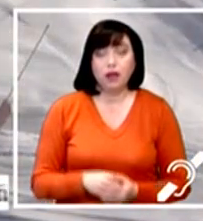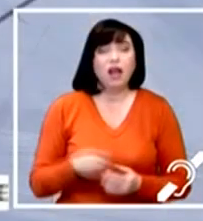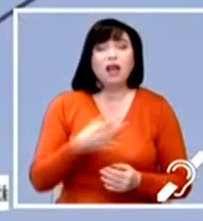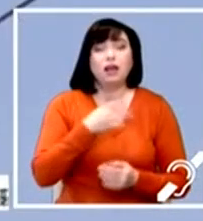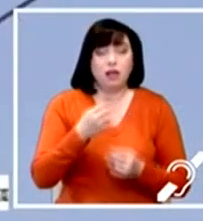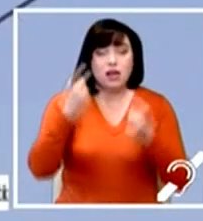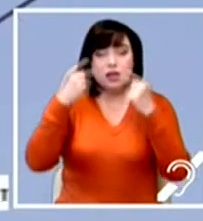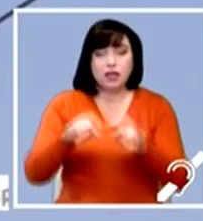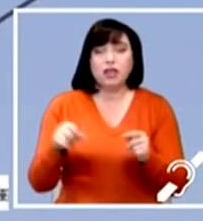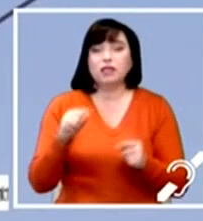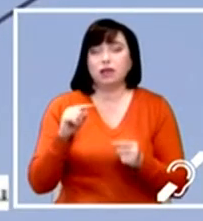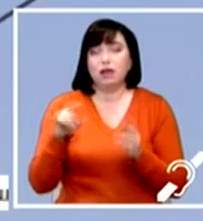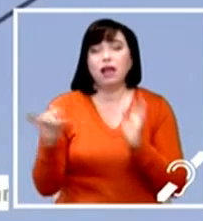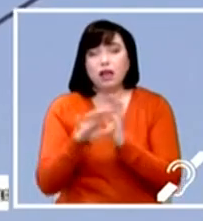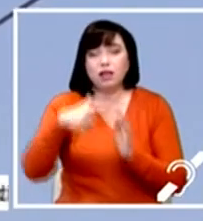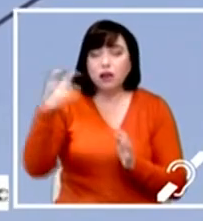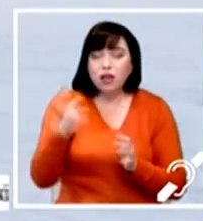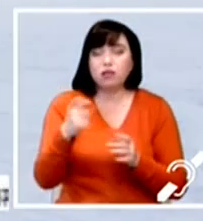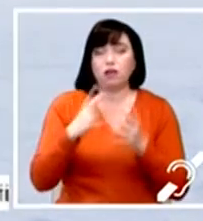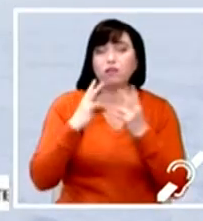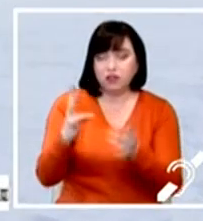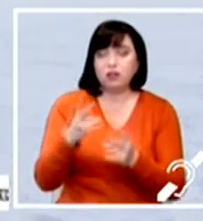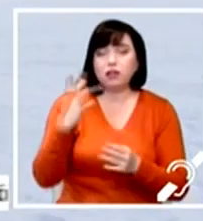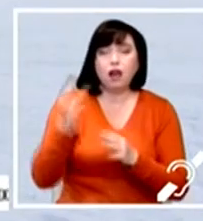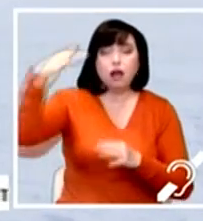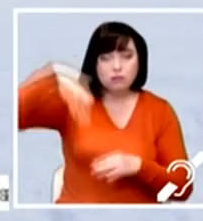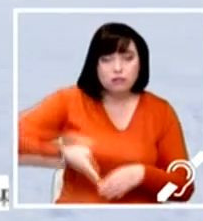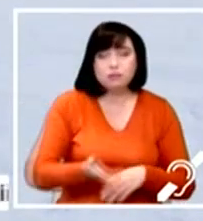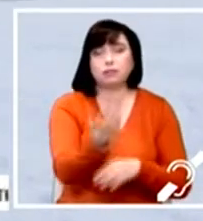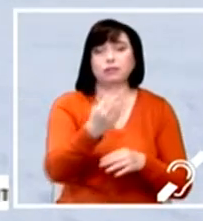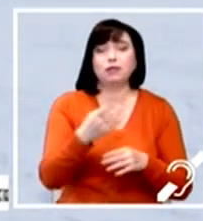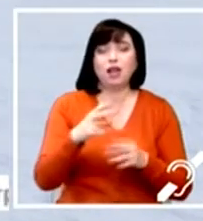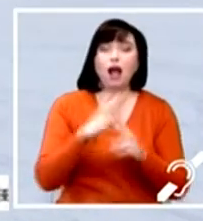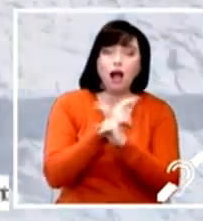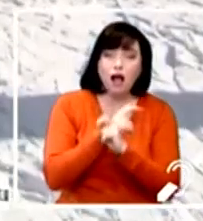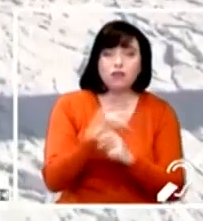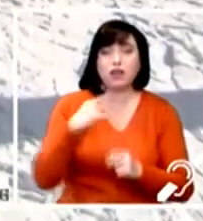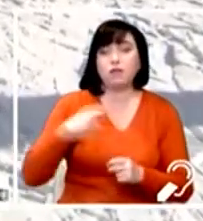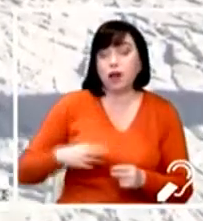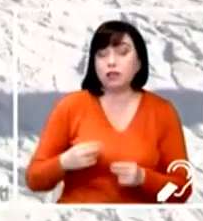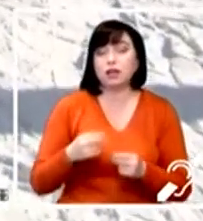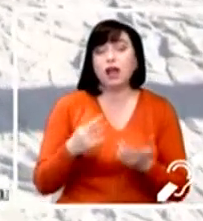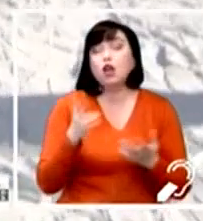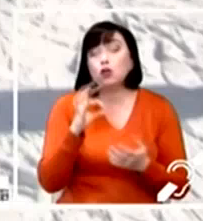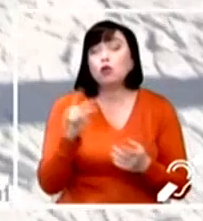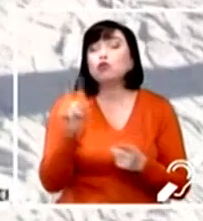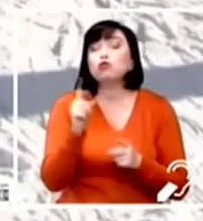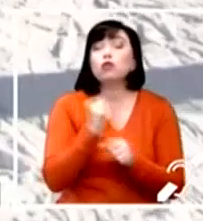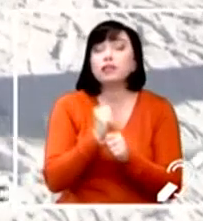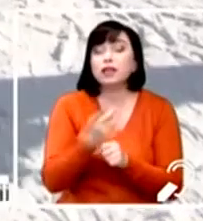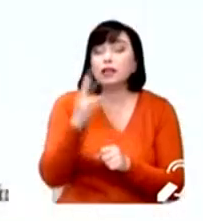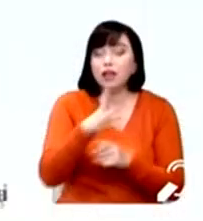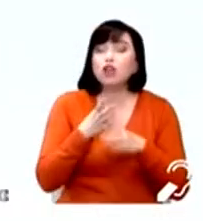Criza energetică se simte și pe pârtiile din Austria și Franța, unde s-a dat startul sezonului de schi. Ce măsuri au luat managerii stațiunilor